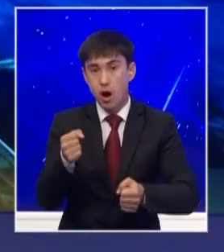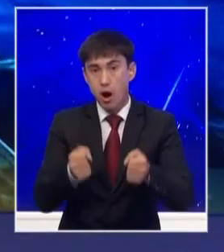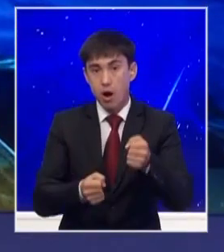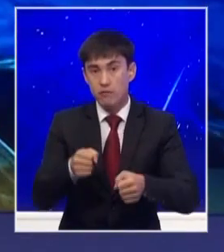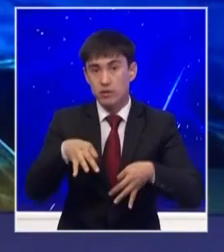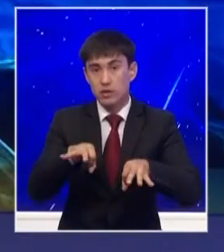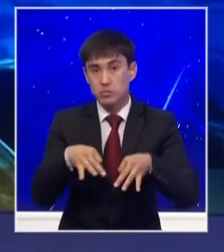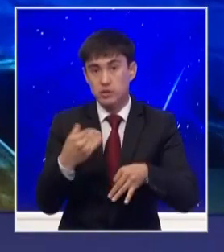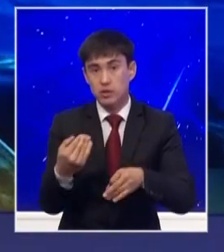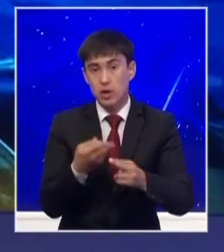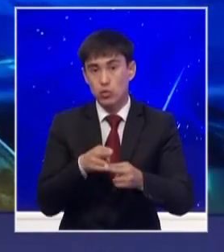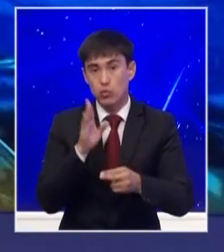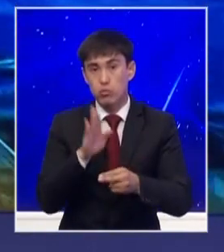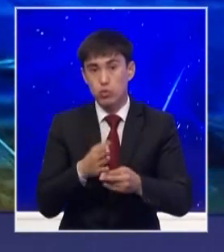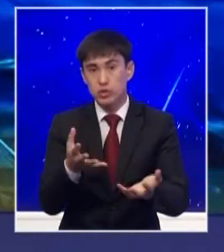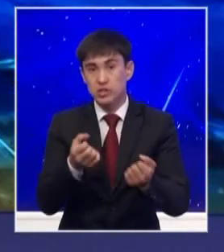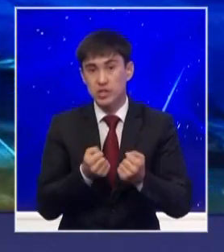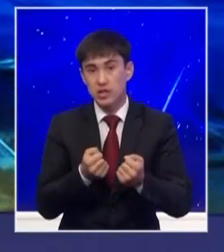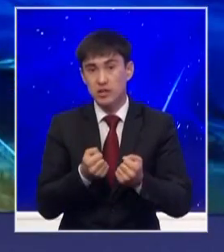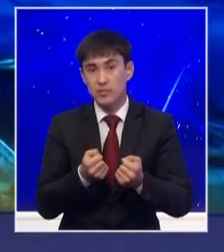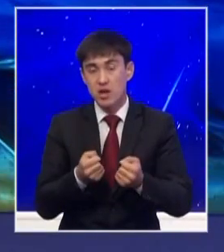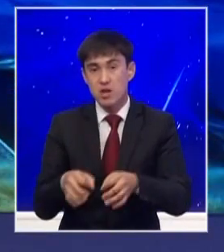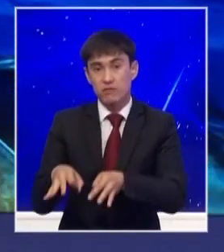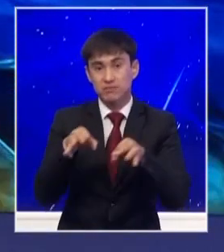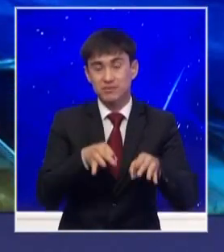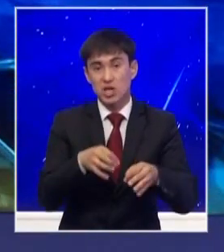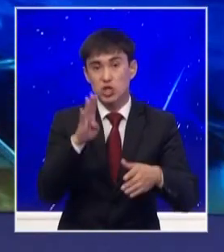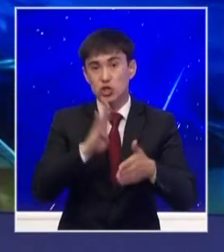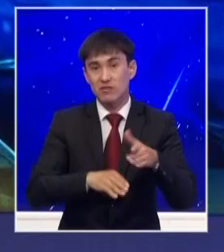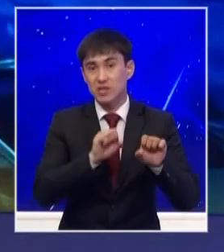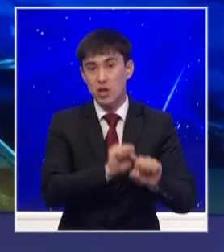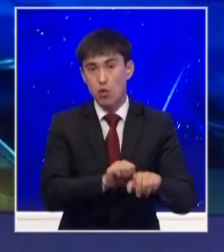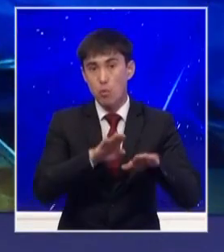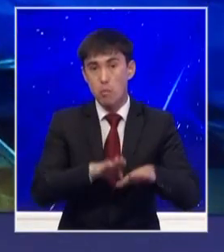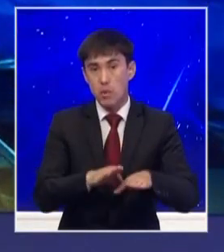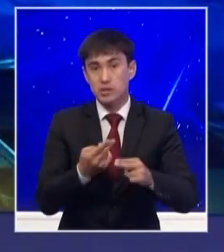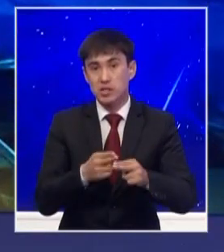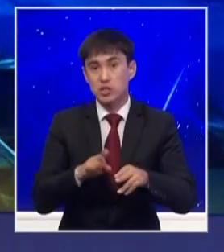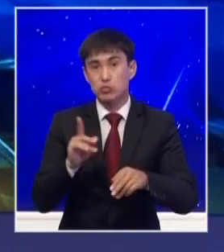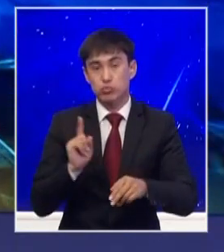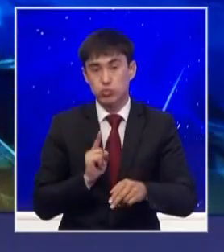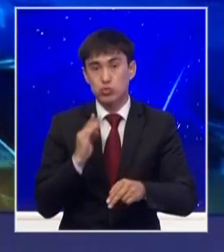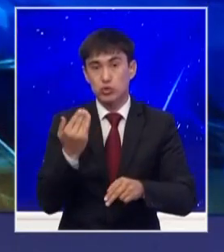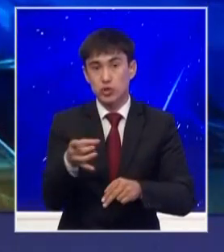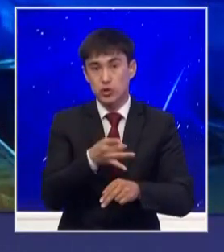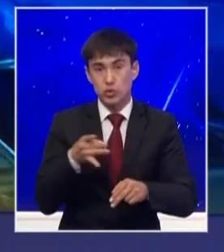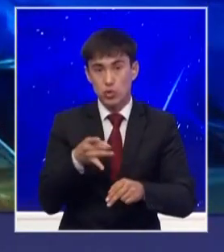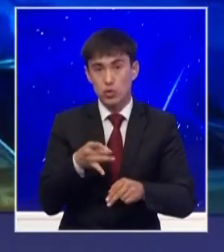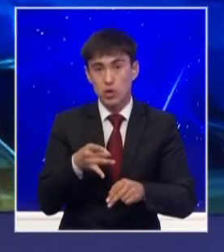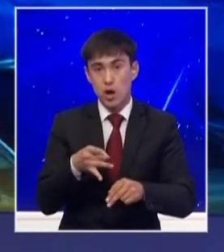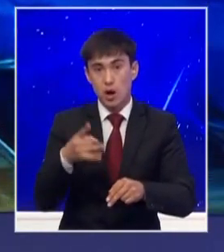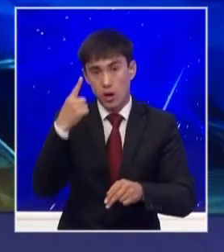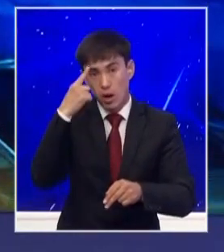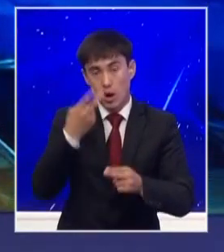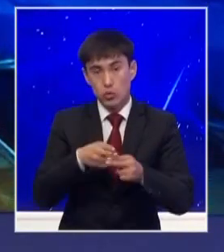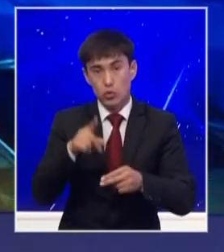Завтра транспортное средство, которое будет изъято и водворено на штрафстоянку. Именно это ждет жителей региона,